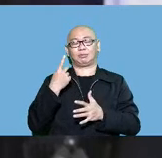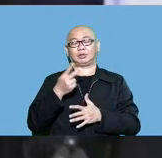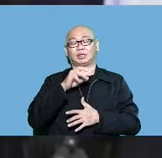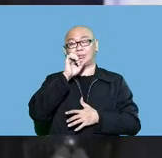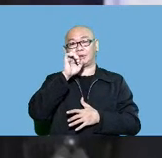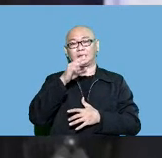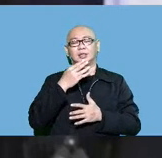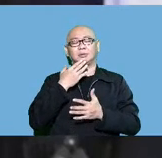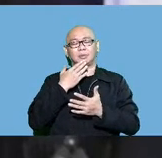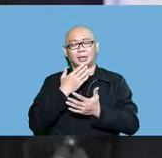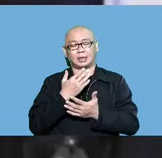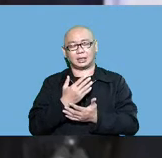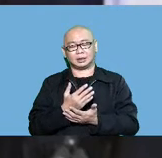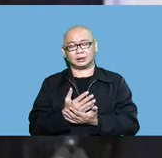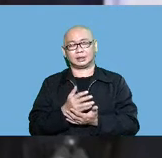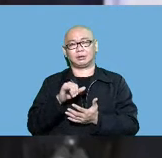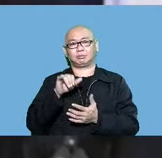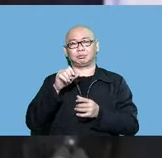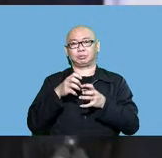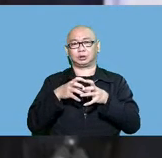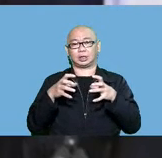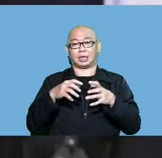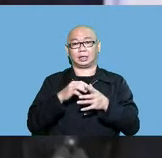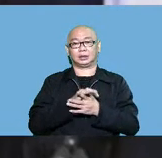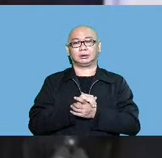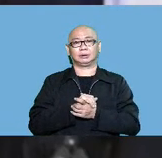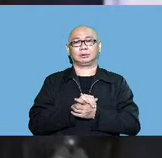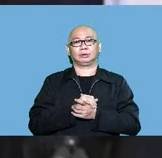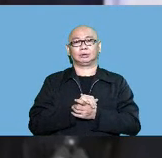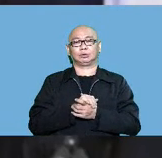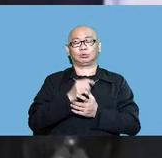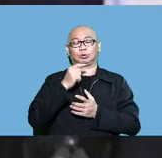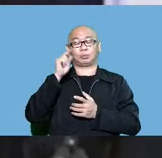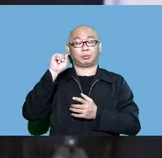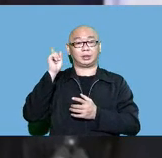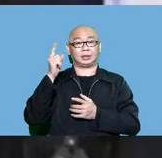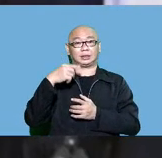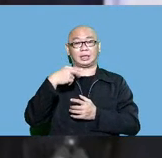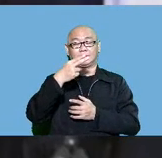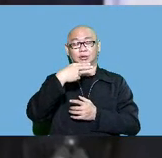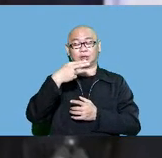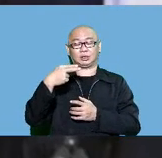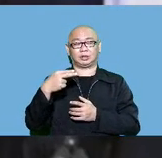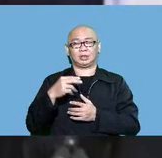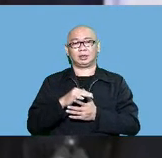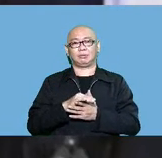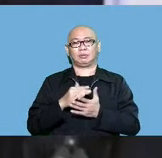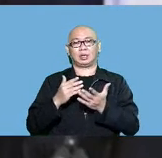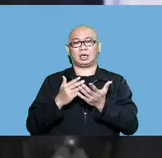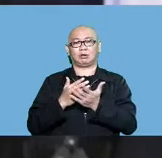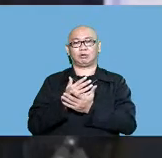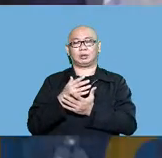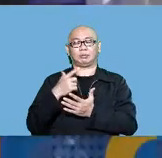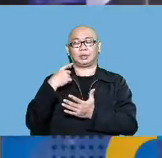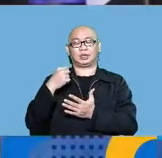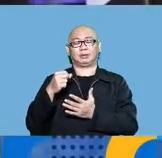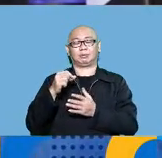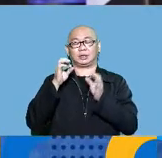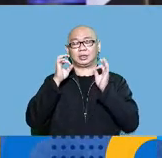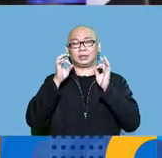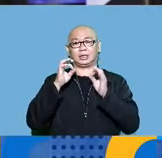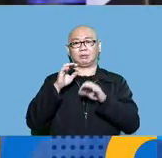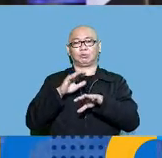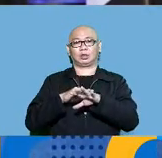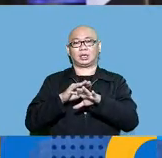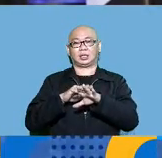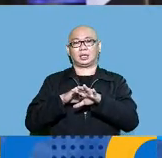terima kasih yang sebesar-besarnya kepada Pemerintah Republik Indonesia melalui Menteri Pendidikan, Kebudayaan,